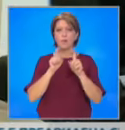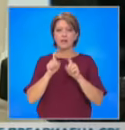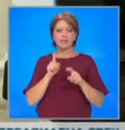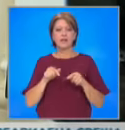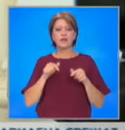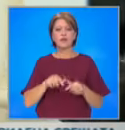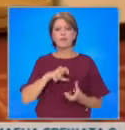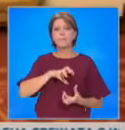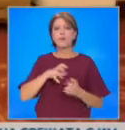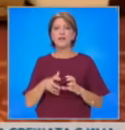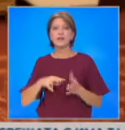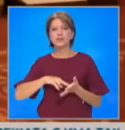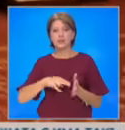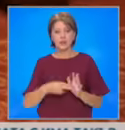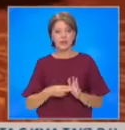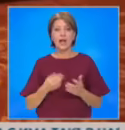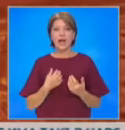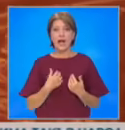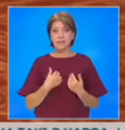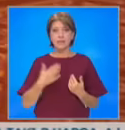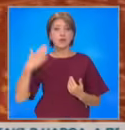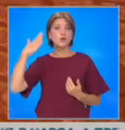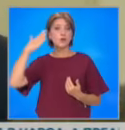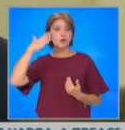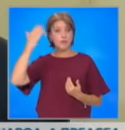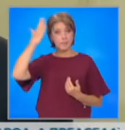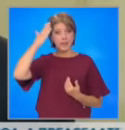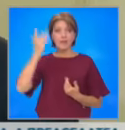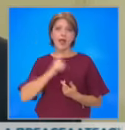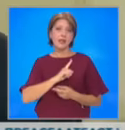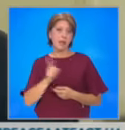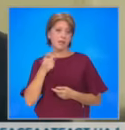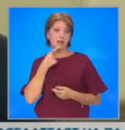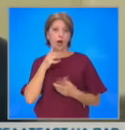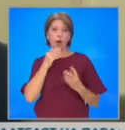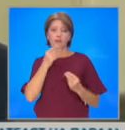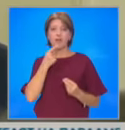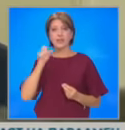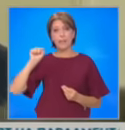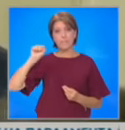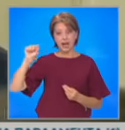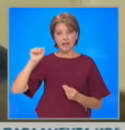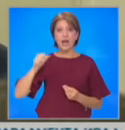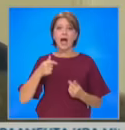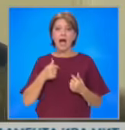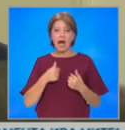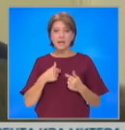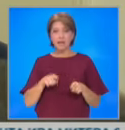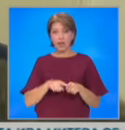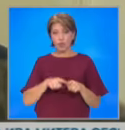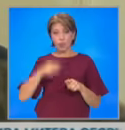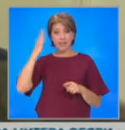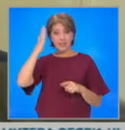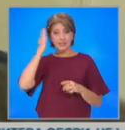не му изтече мандата. Докато съм служебен министър, аз за партии няма да говоря. Идеята е, че докато съм служебен министър, си върша работата, това ми е